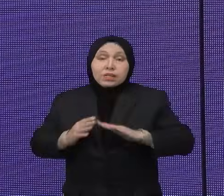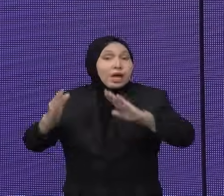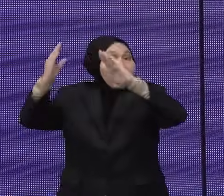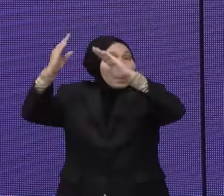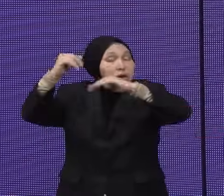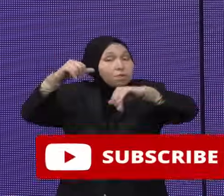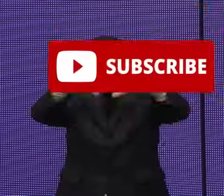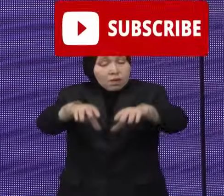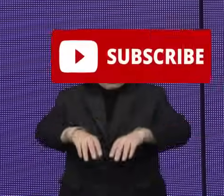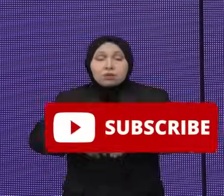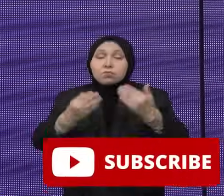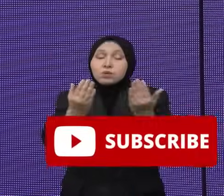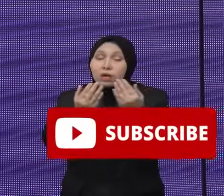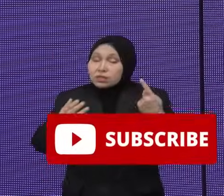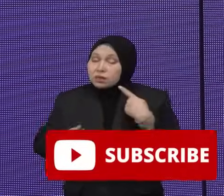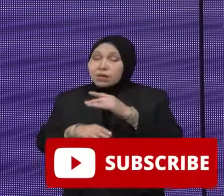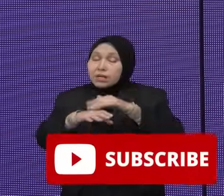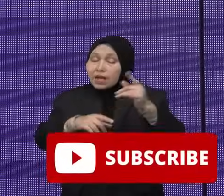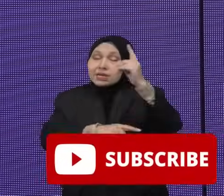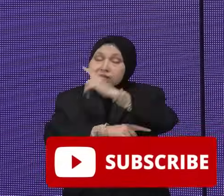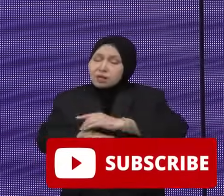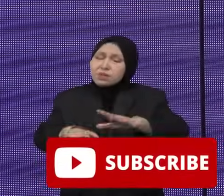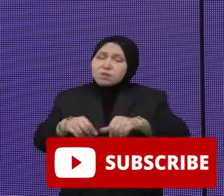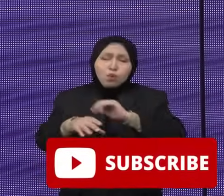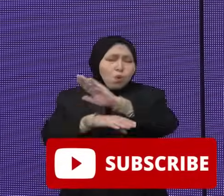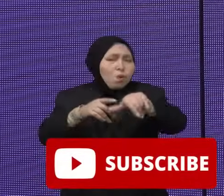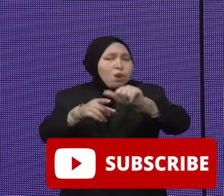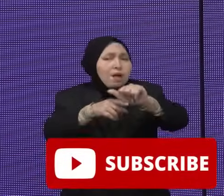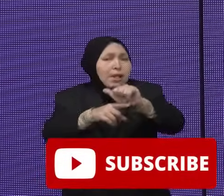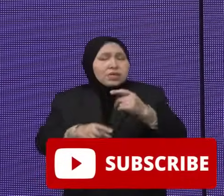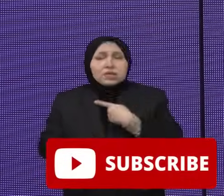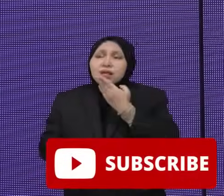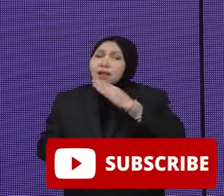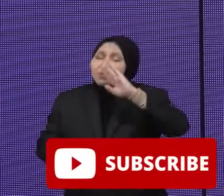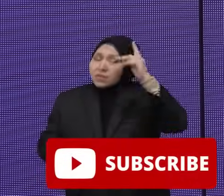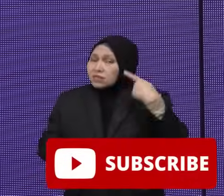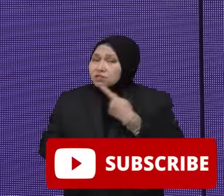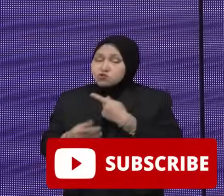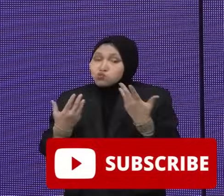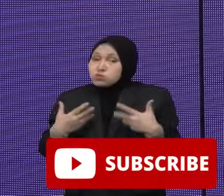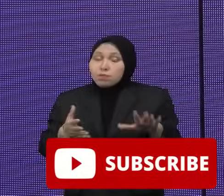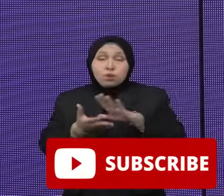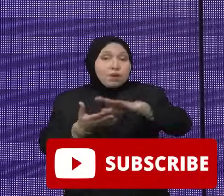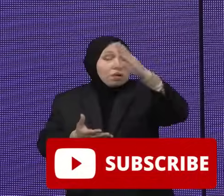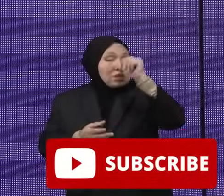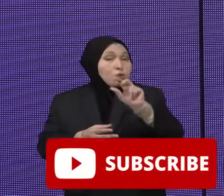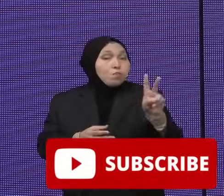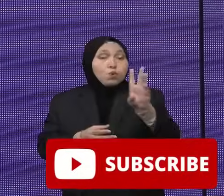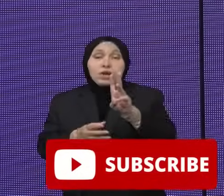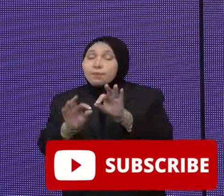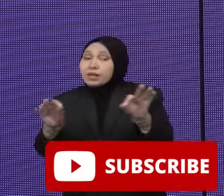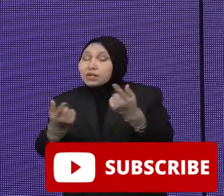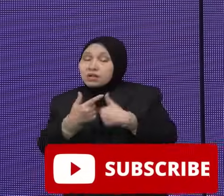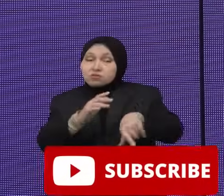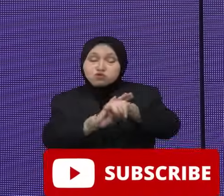Allah mengkabulkan doa kita pada hari ini, menerima segala amal kita. Dan Alhamdulillah, kita sudah pun belajar 26 ayat daripada